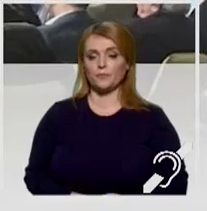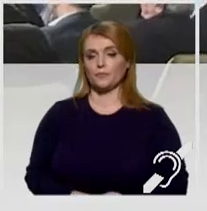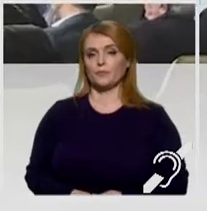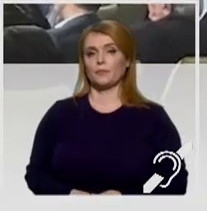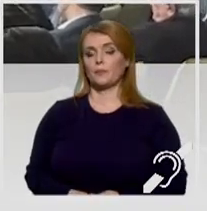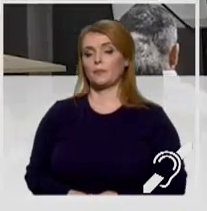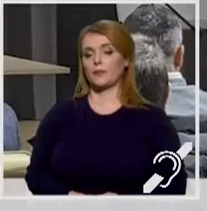2025